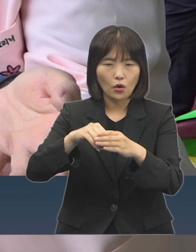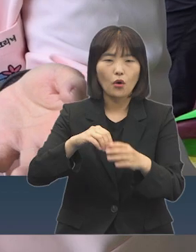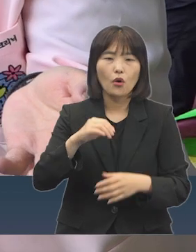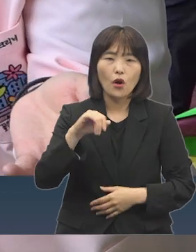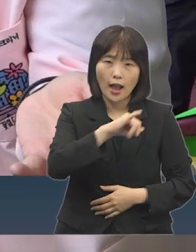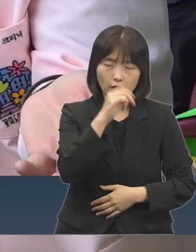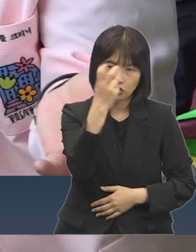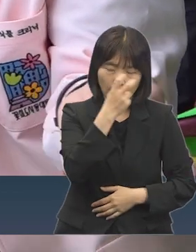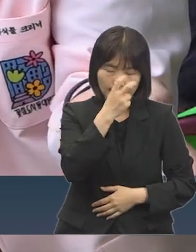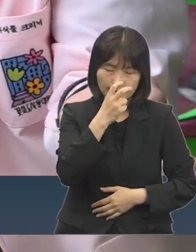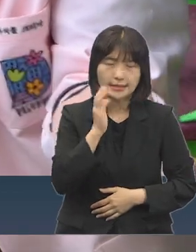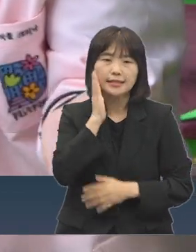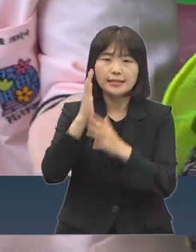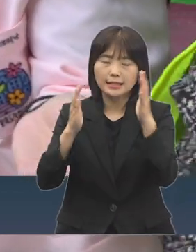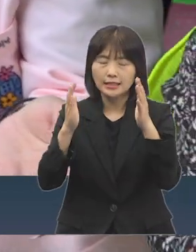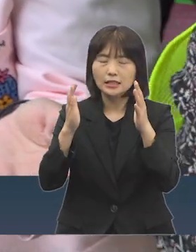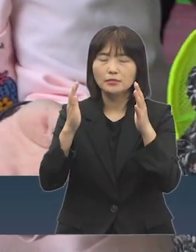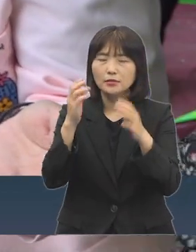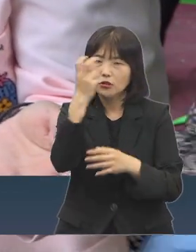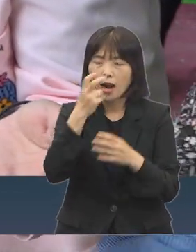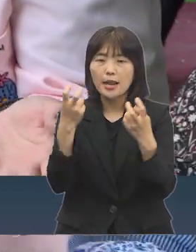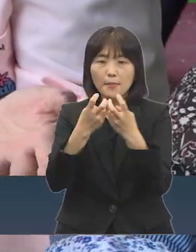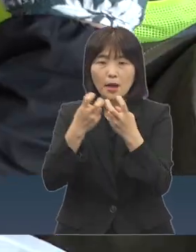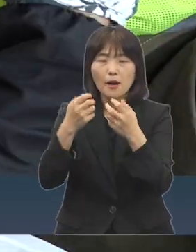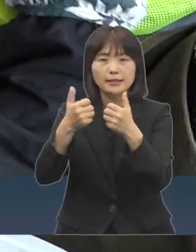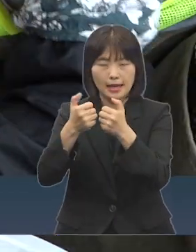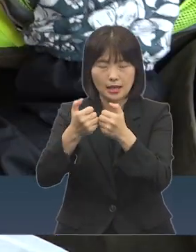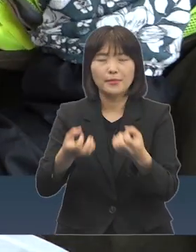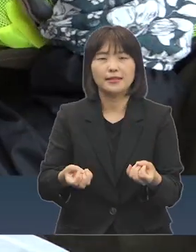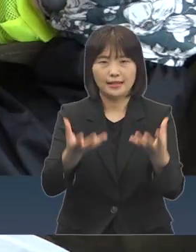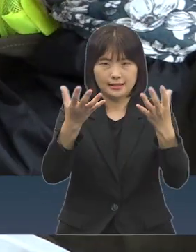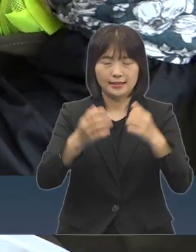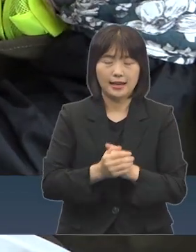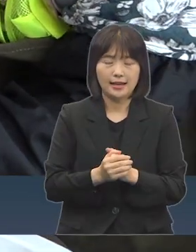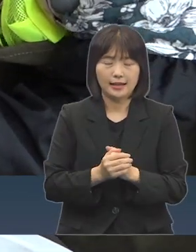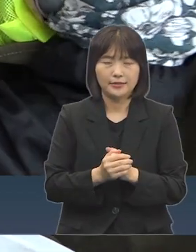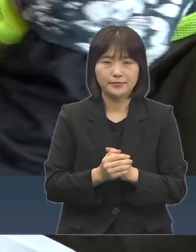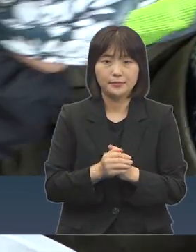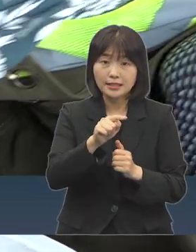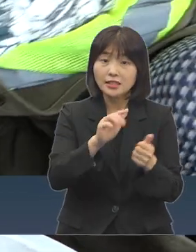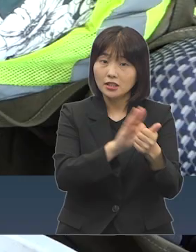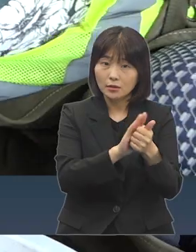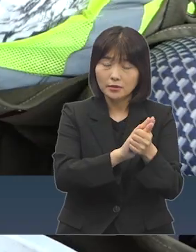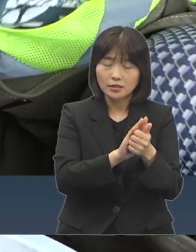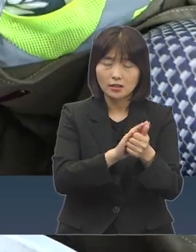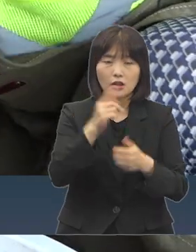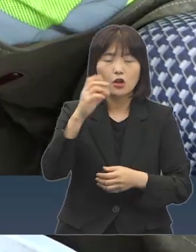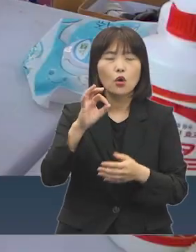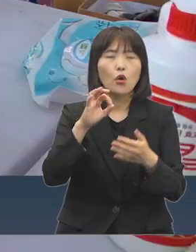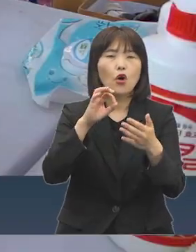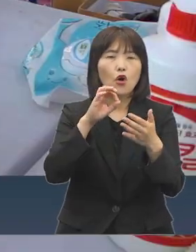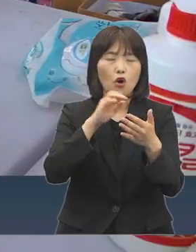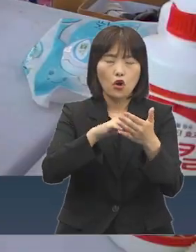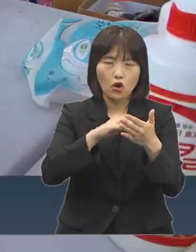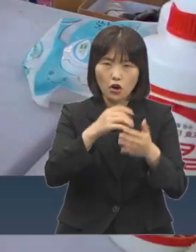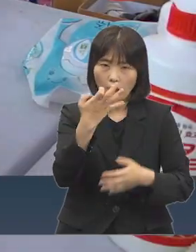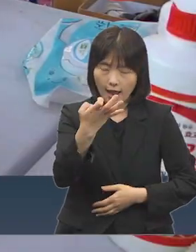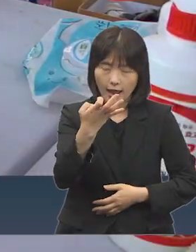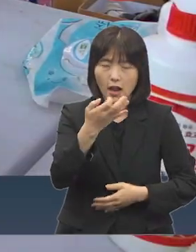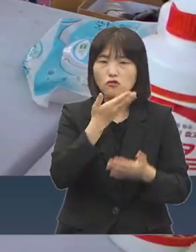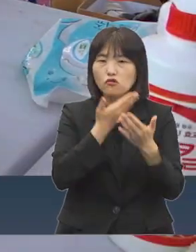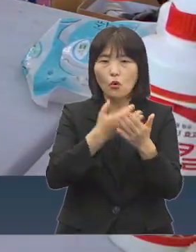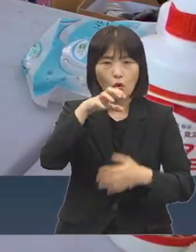관리 식물관리 요령상담과 반려식물 나눔 등을 진행하는 행사입니다 찾아가는 서비스는 14개 동별